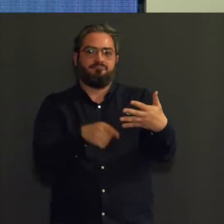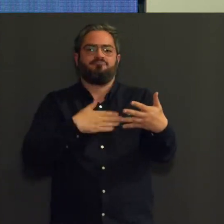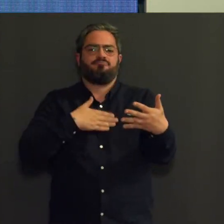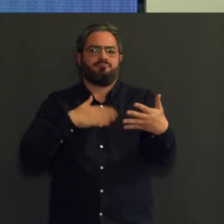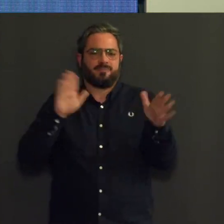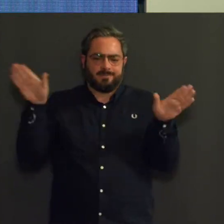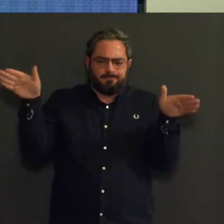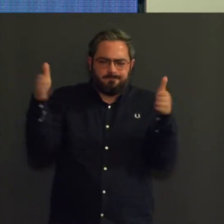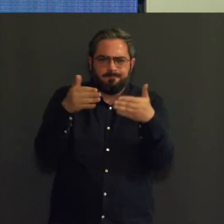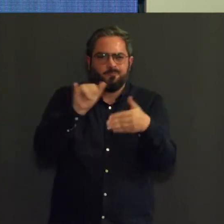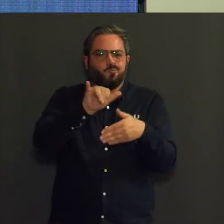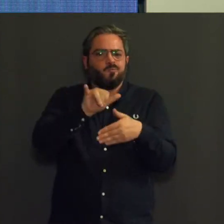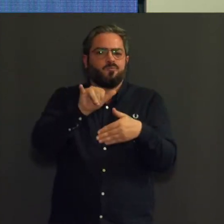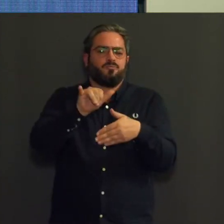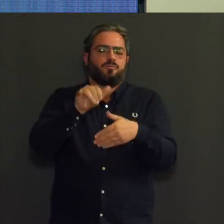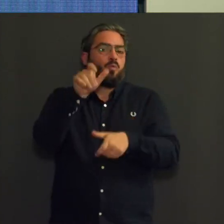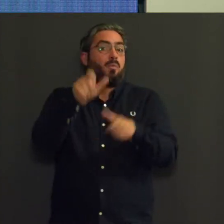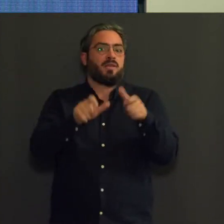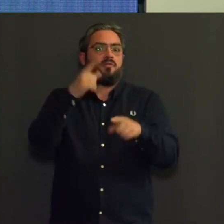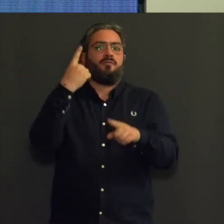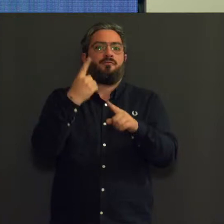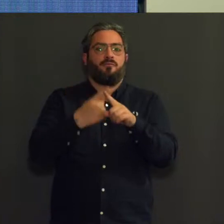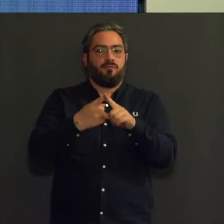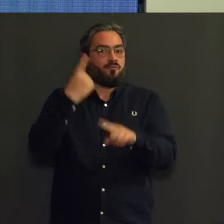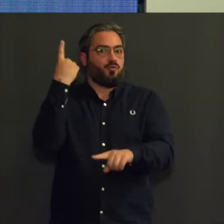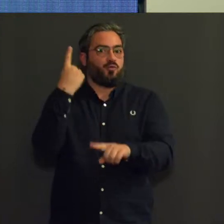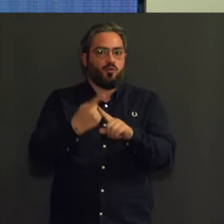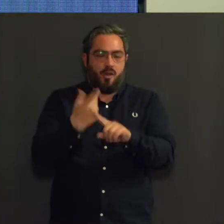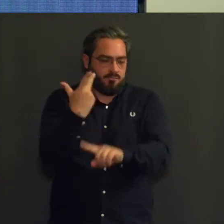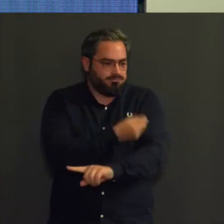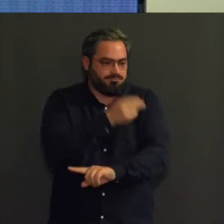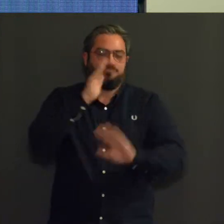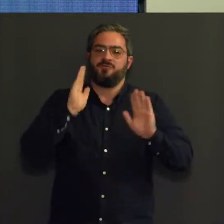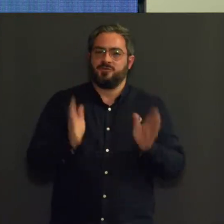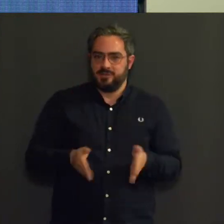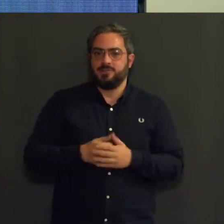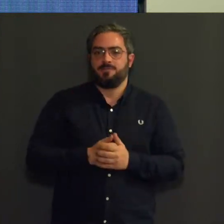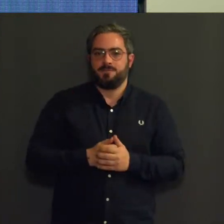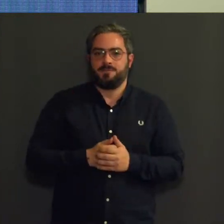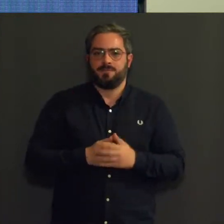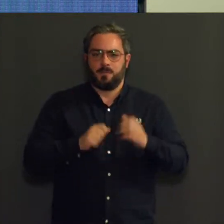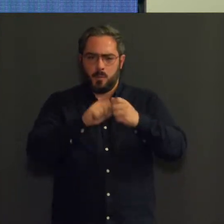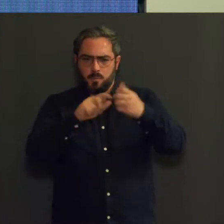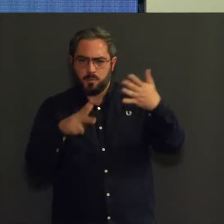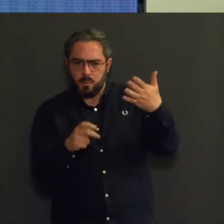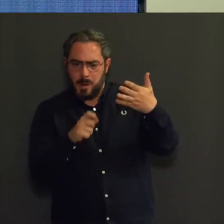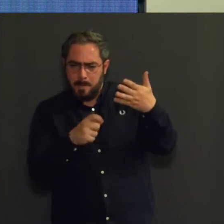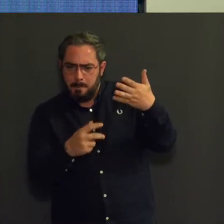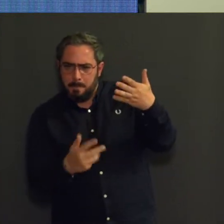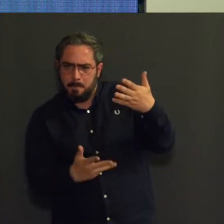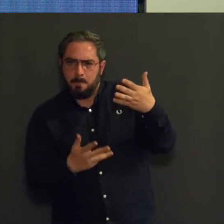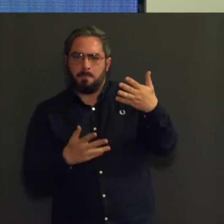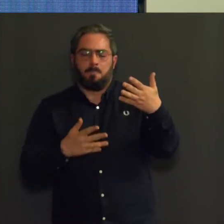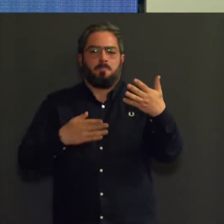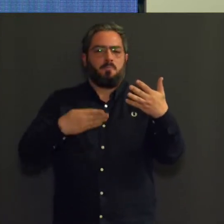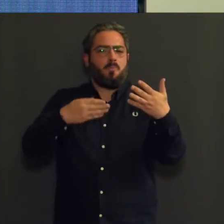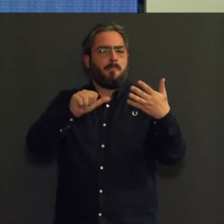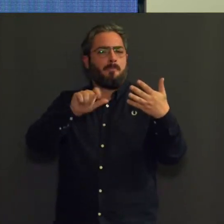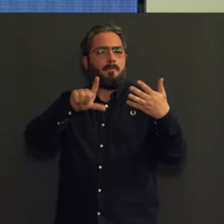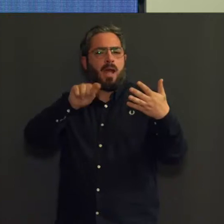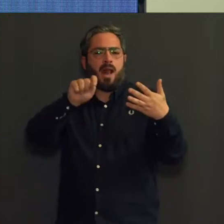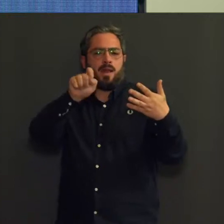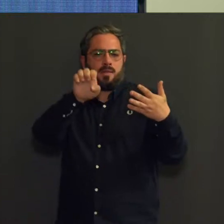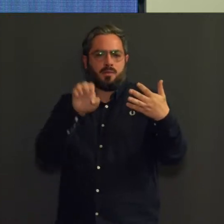moins les gens ont reçu une dose de vaccin. Nous sommes précédés par quelques petits pays comme Malte, nous sommes précédés